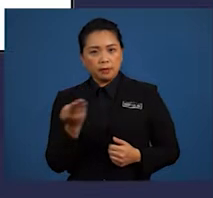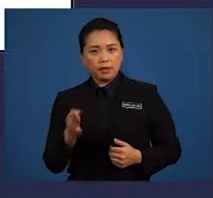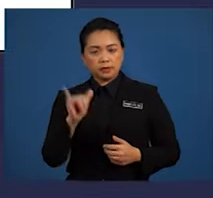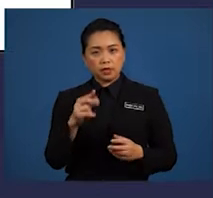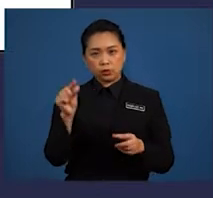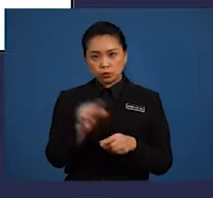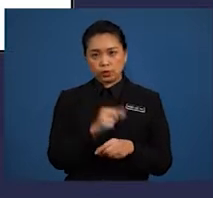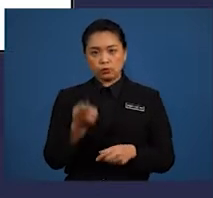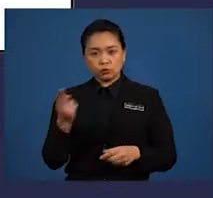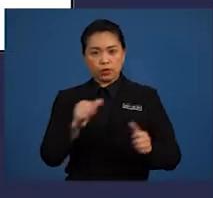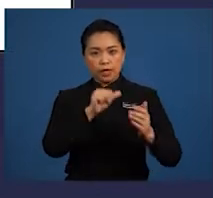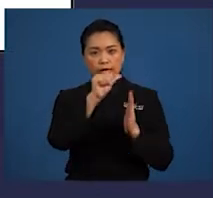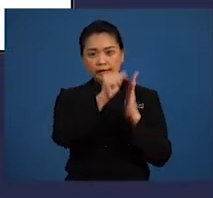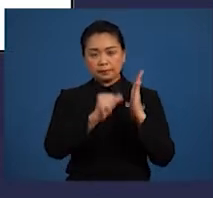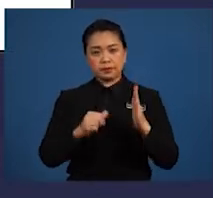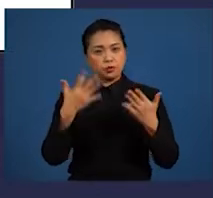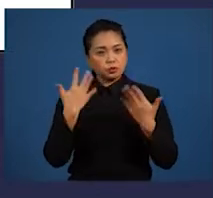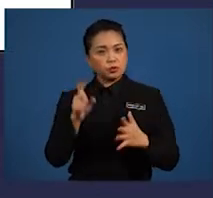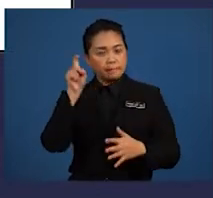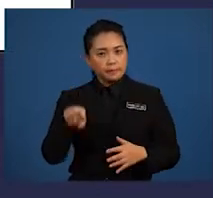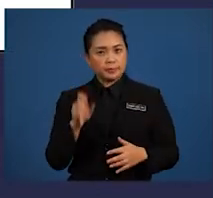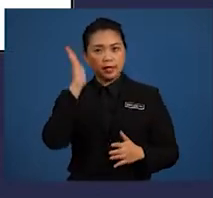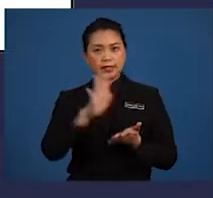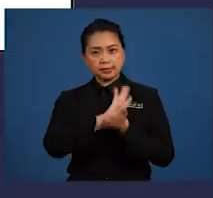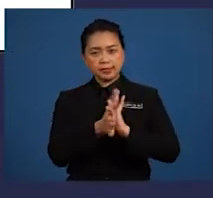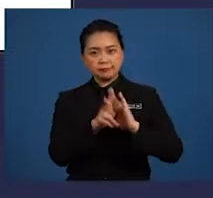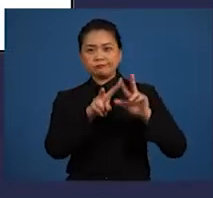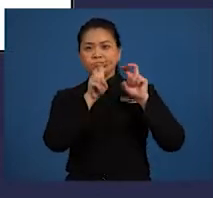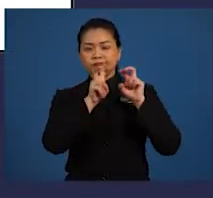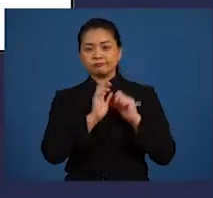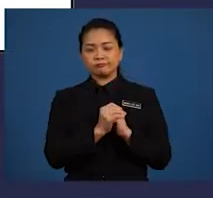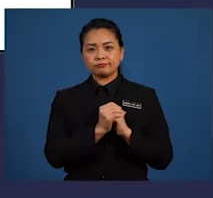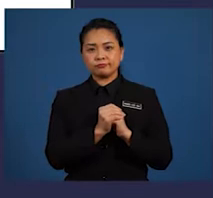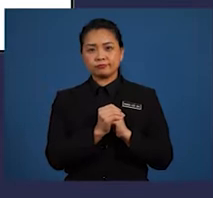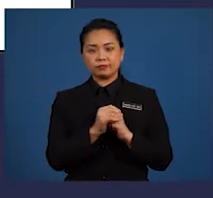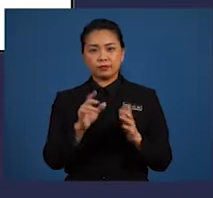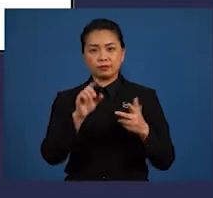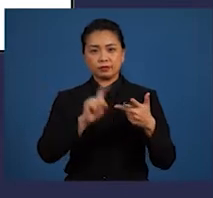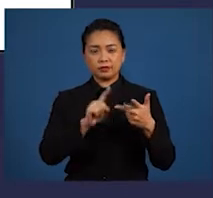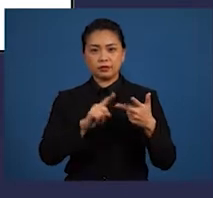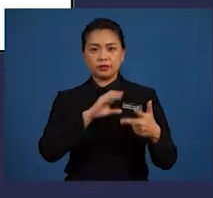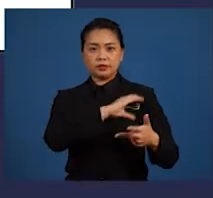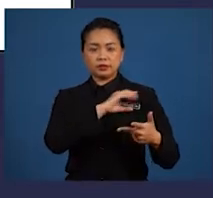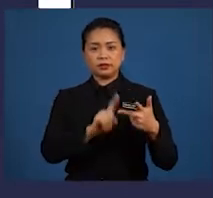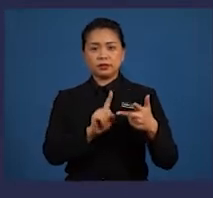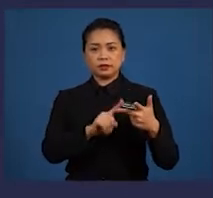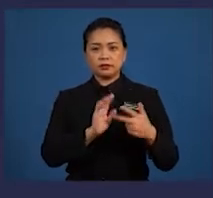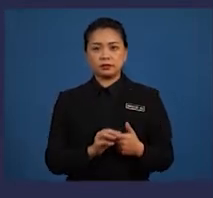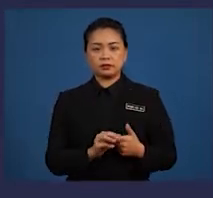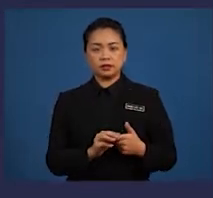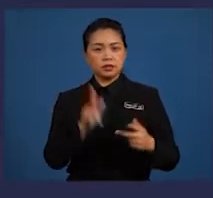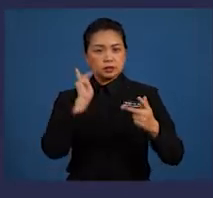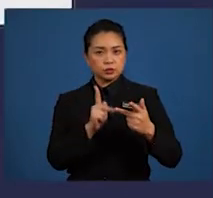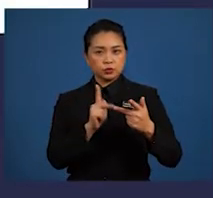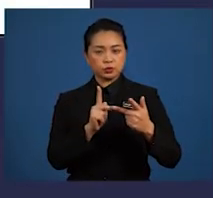USU animasi sudah tentu akan menjadi lebih menarik ciri ketiganya bu Laila